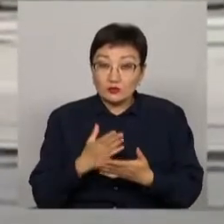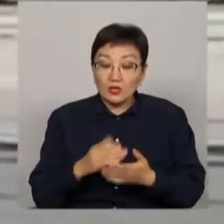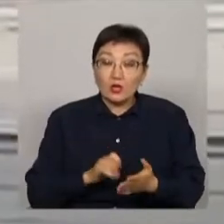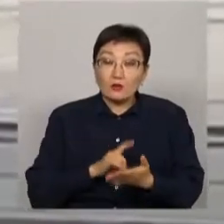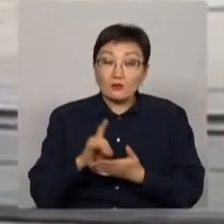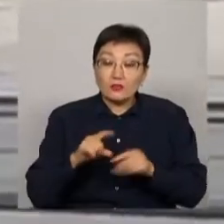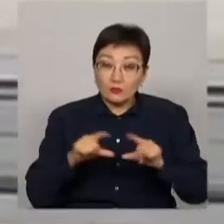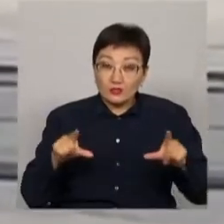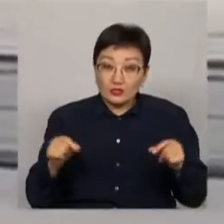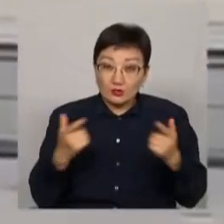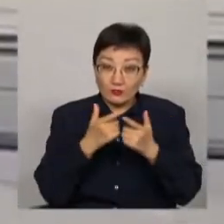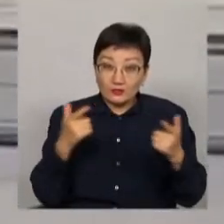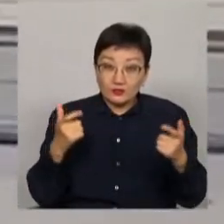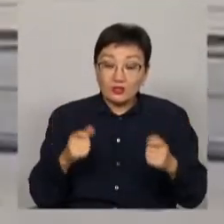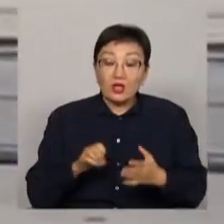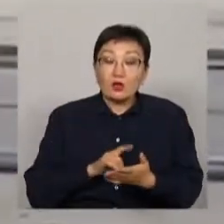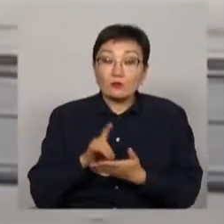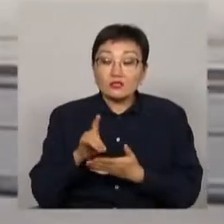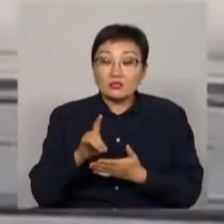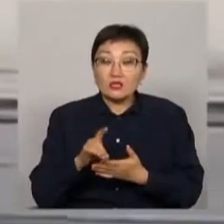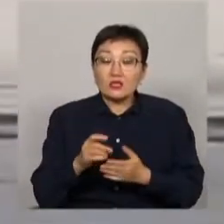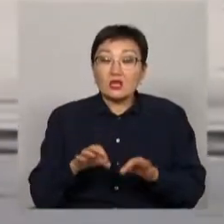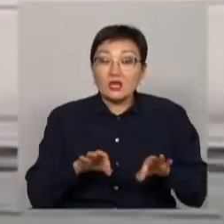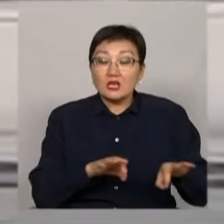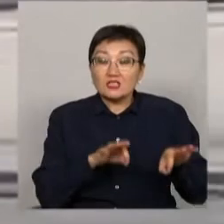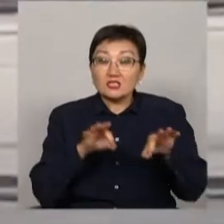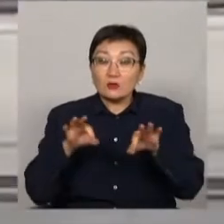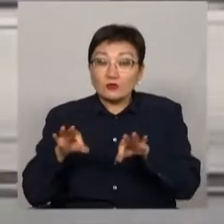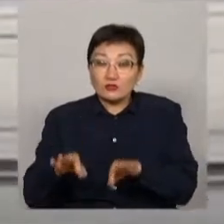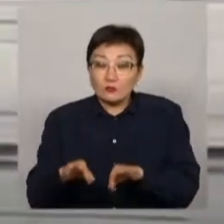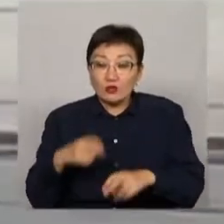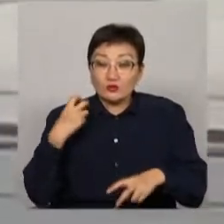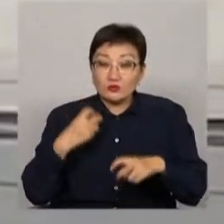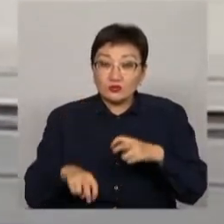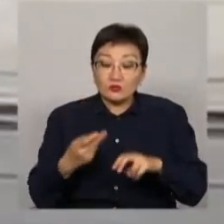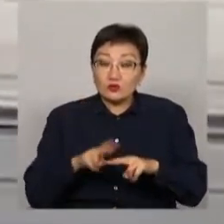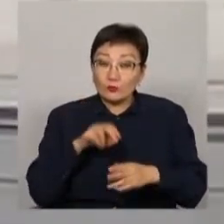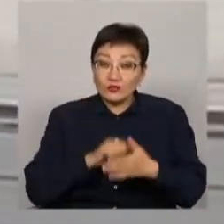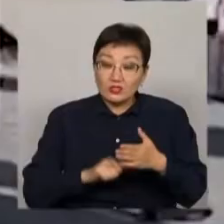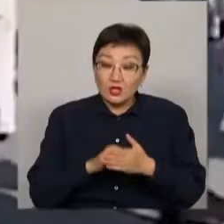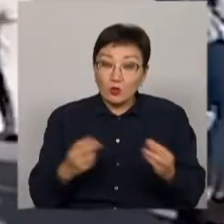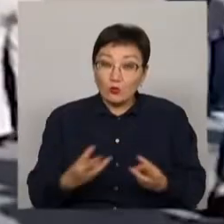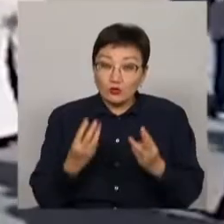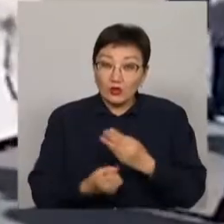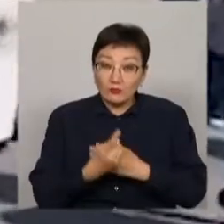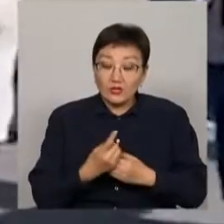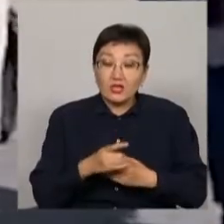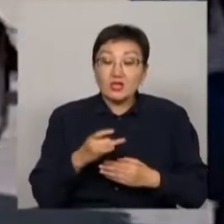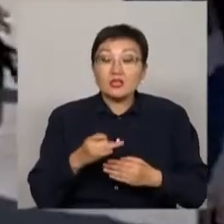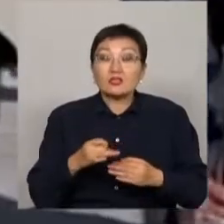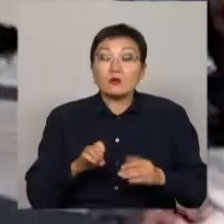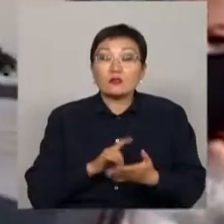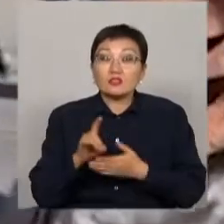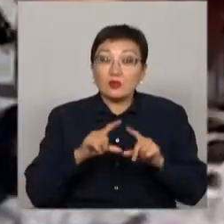Авиациялық департаменттің мәліметінше әуе кемесінің шассиі жерге қонған кезде бұзылып, соның кесірінен өрт шыққан. Red Air әуе